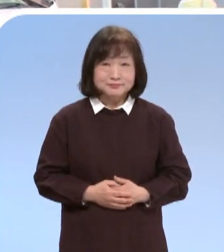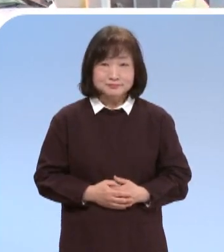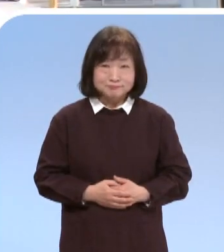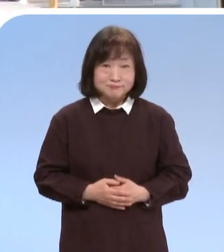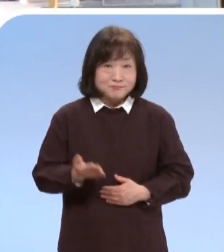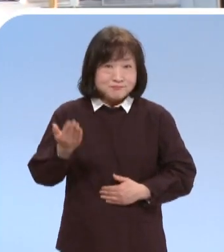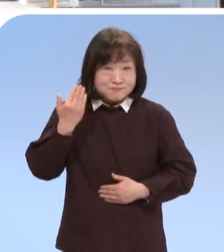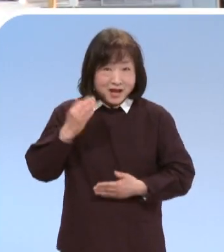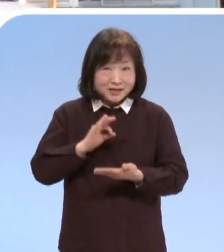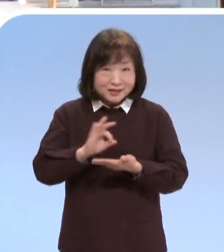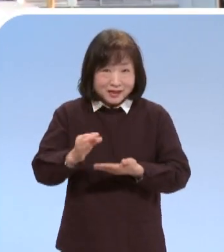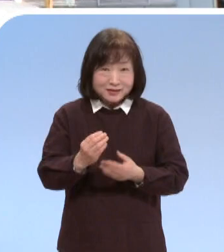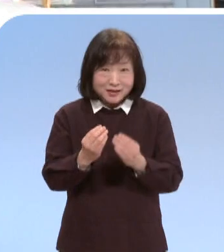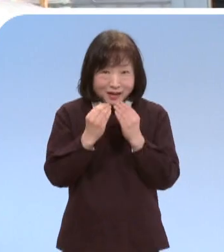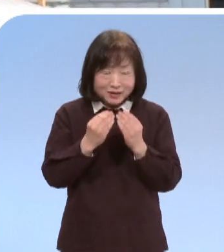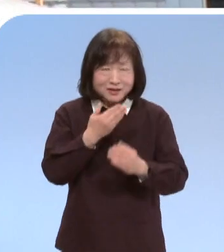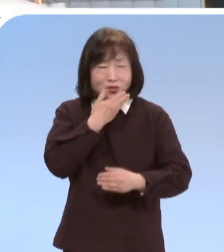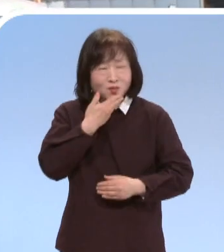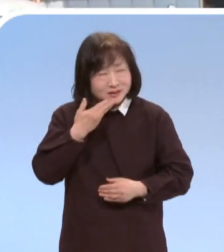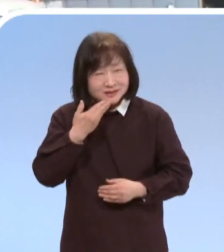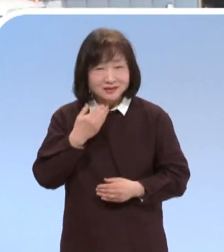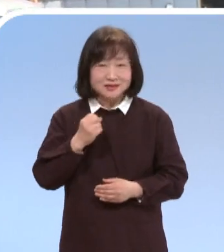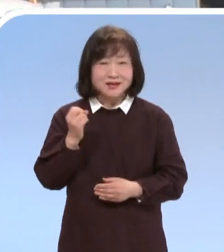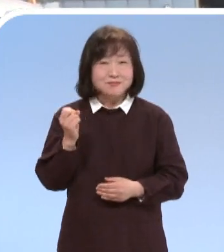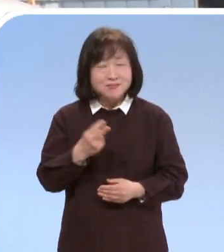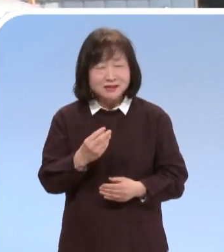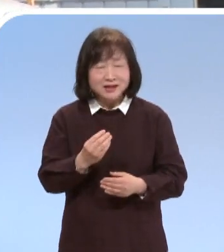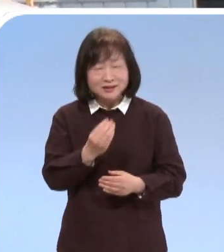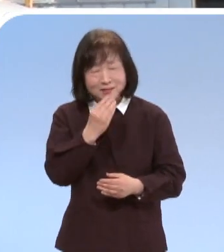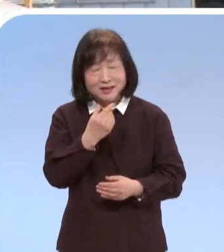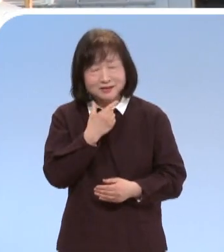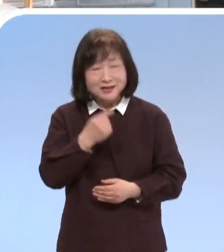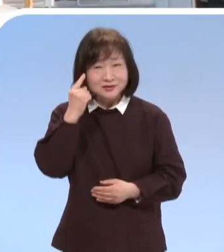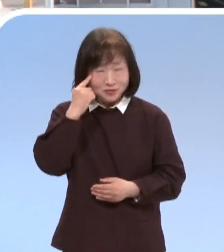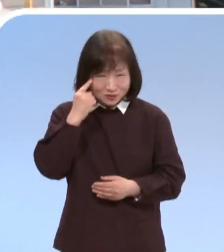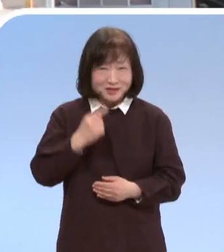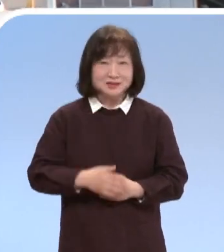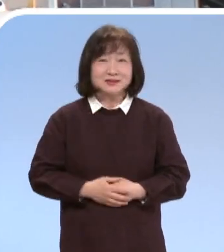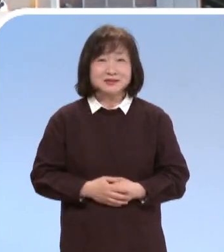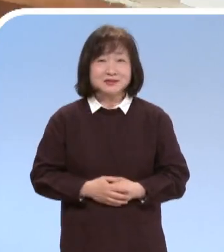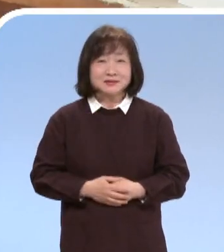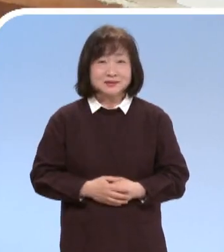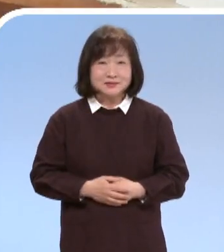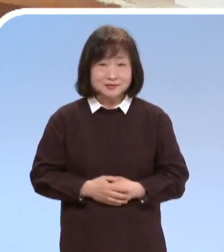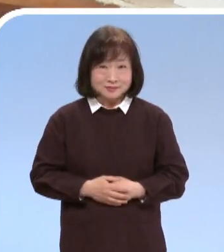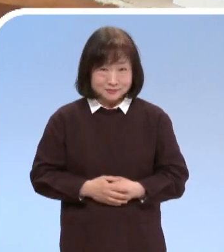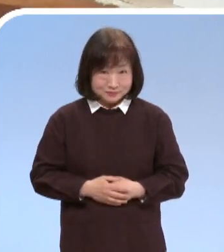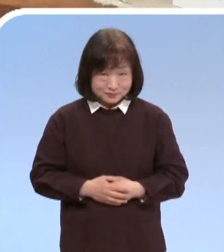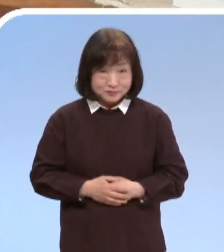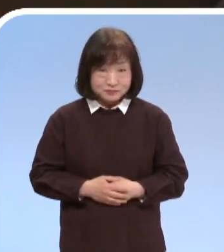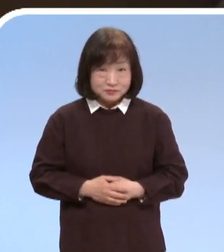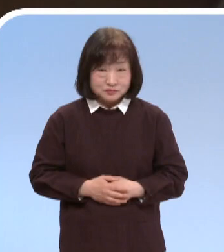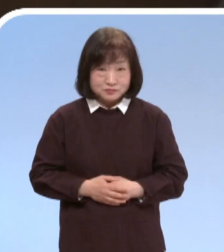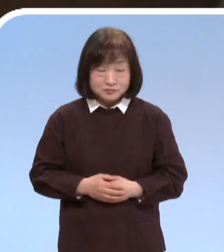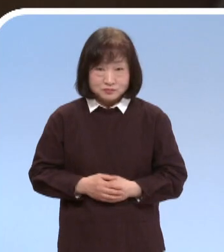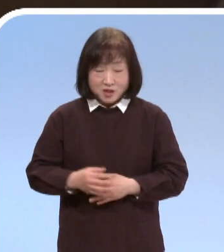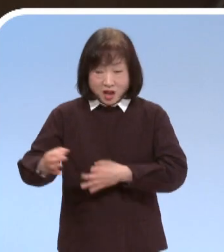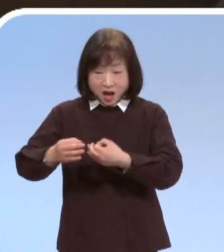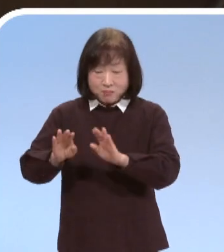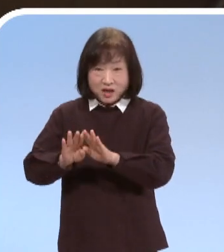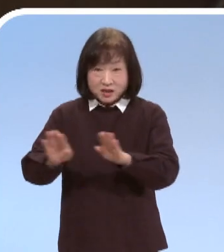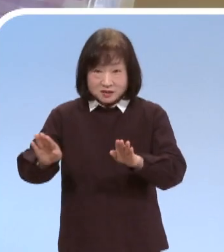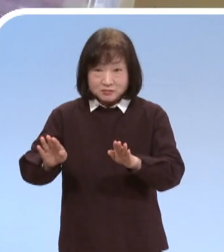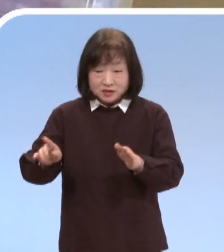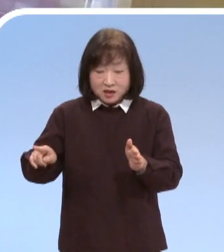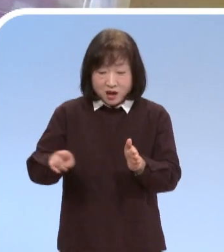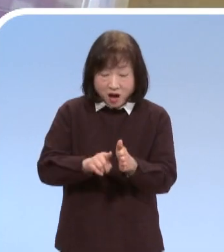。めっちゃ美味しかったのでまだ食べたいなって思いました。 そしてなんと1時間も